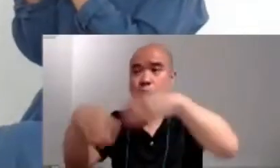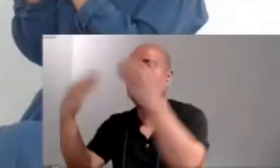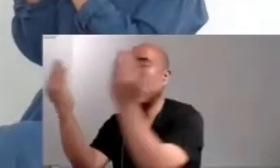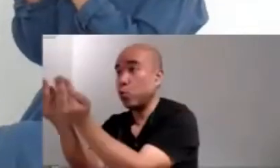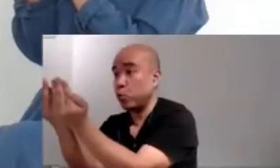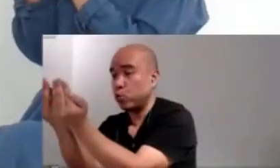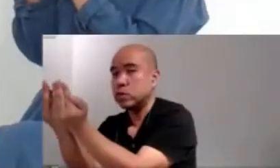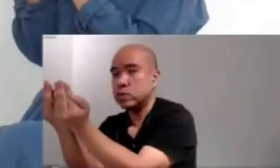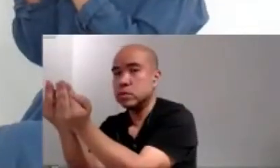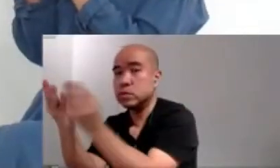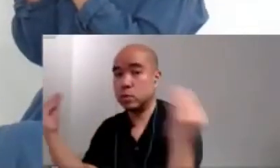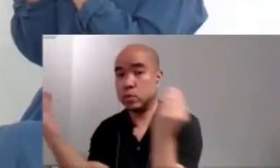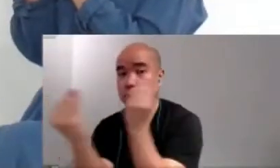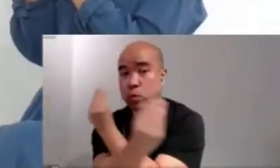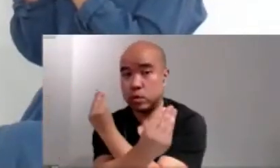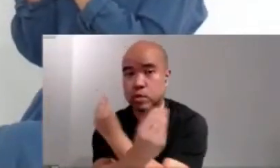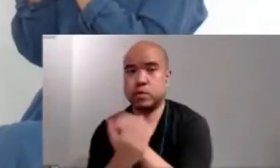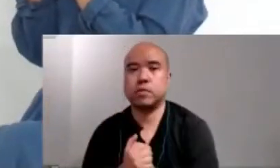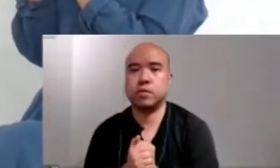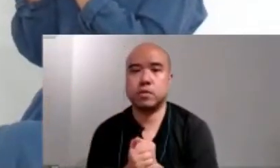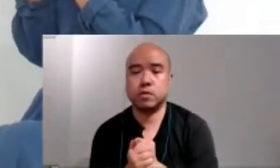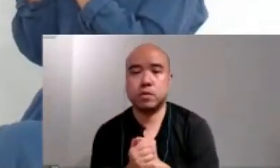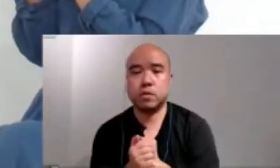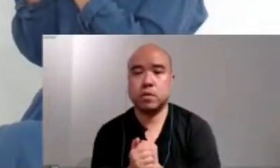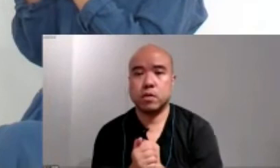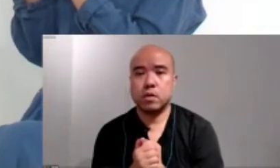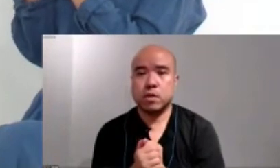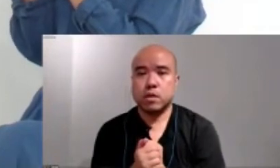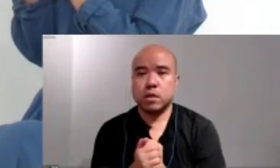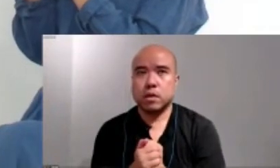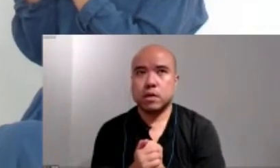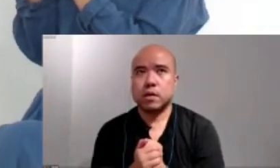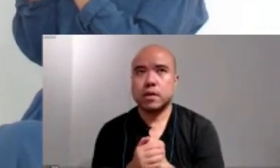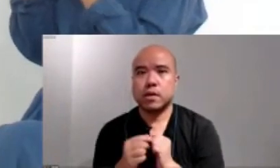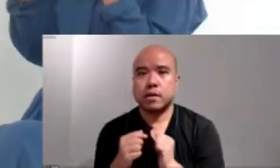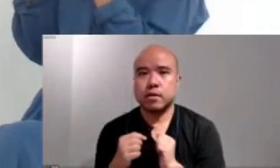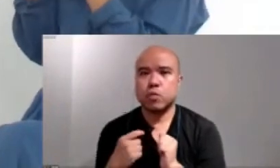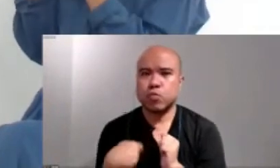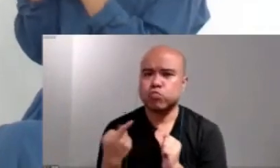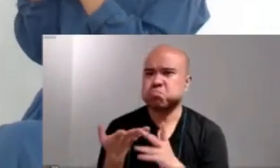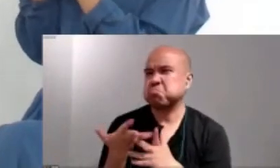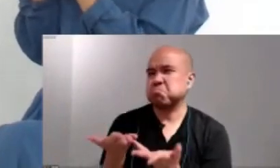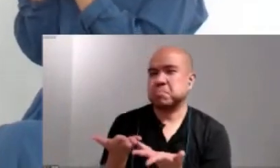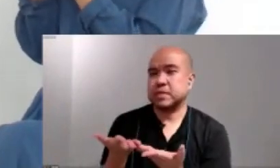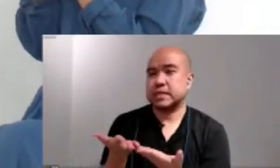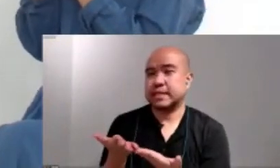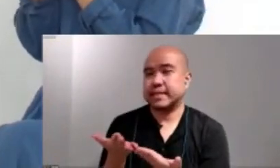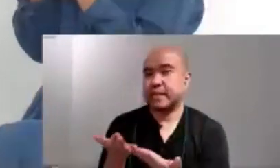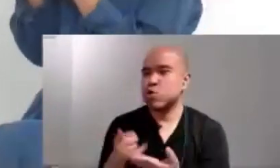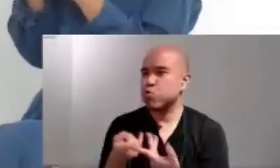你有冇自己擺好多嘢喺嗰度換噶？ 我斷捨離嘅最好嘅方式都係依一個。其實我搞個 event 都係為咗自